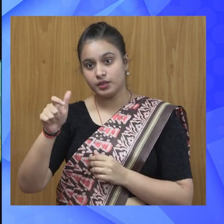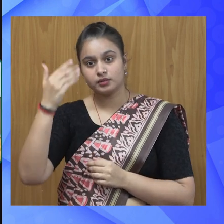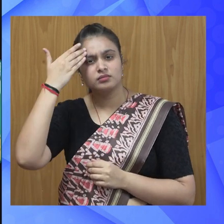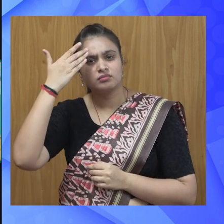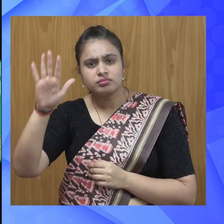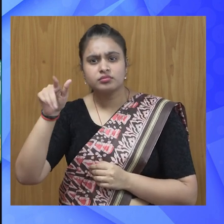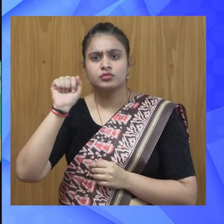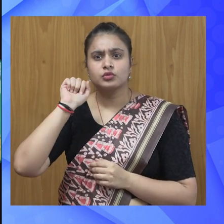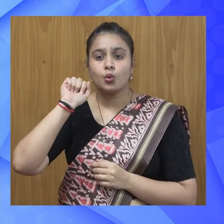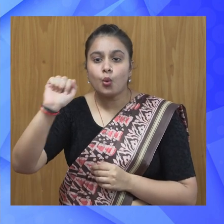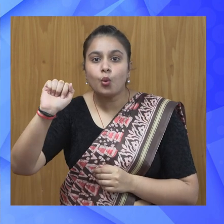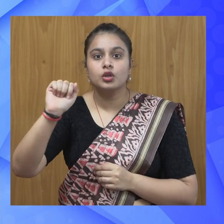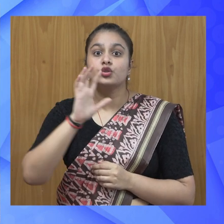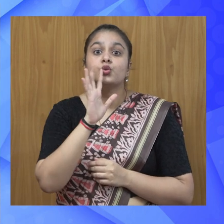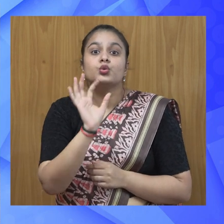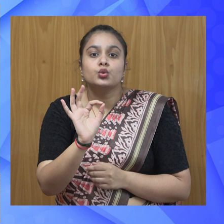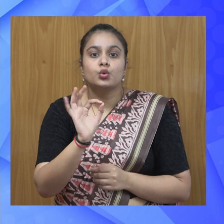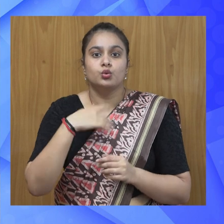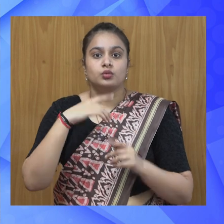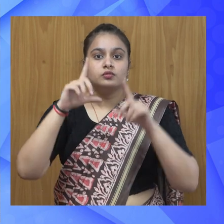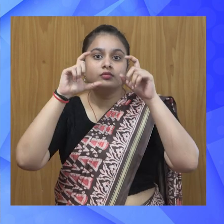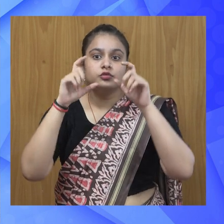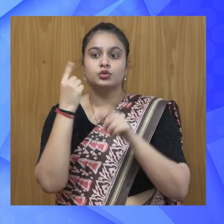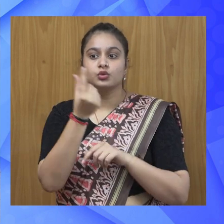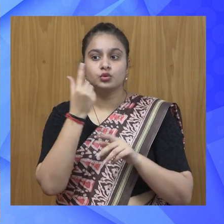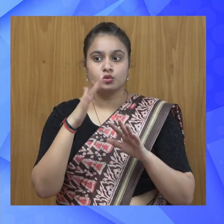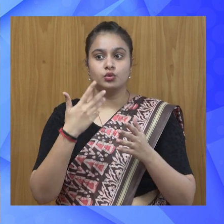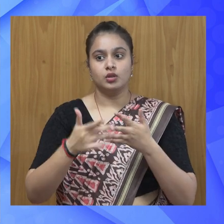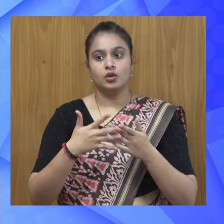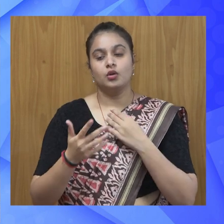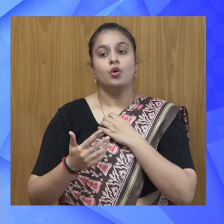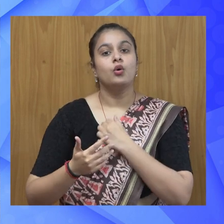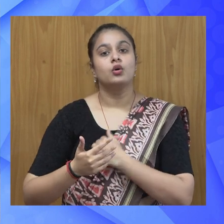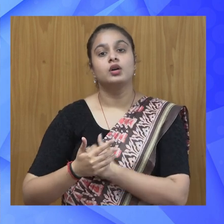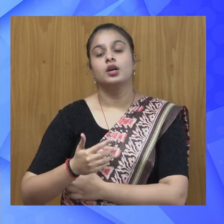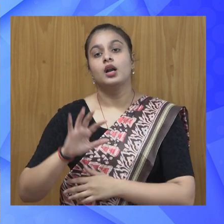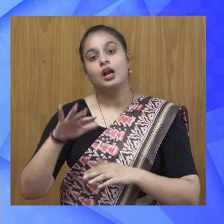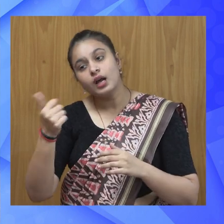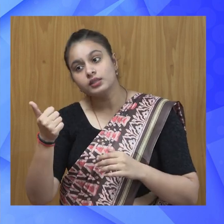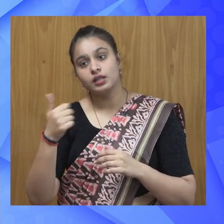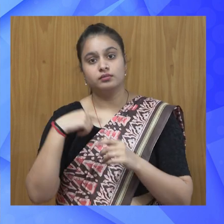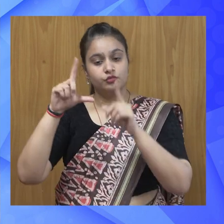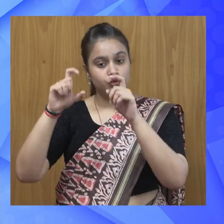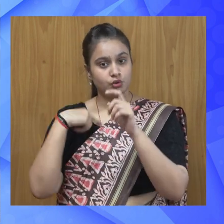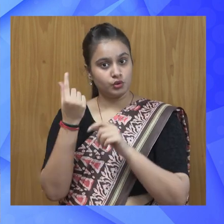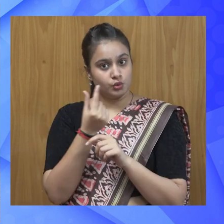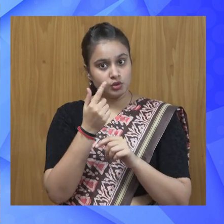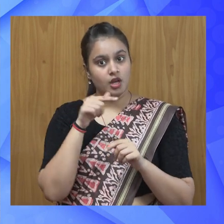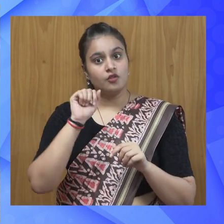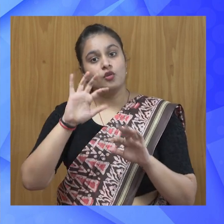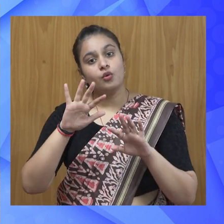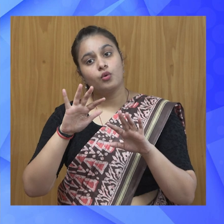be using his true image, koi fake image. कोई बहुत प्लेजेंट इमेज को यूज करेगा एंड देन ही विल